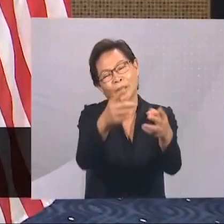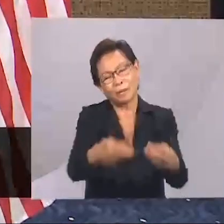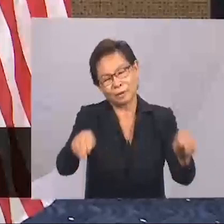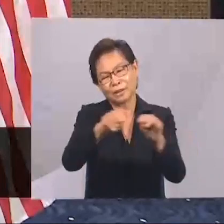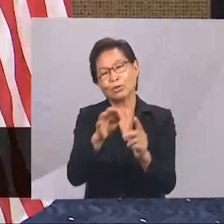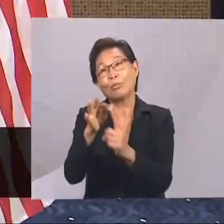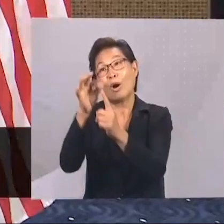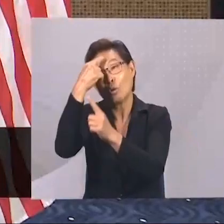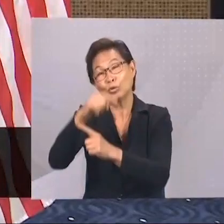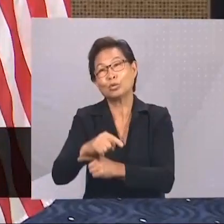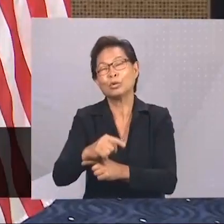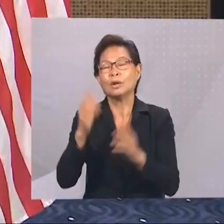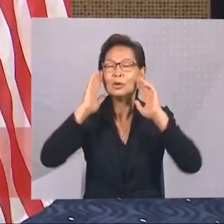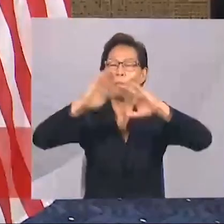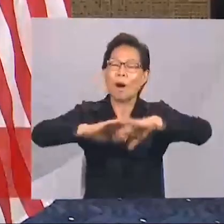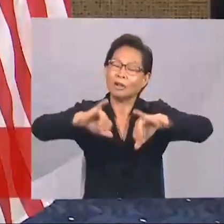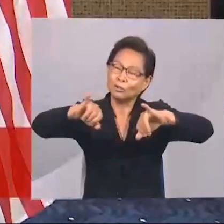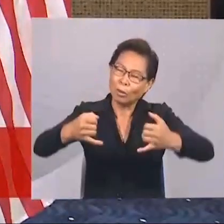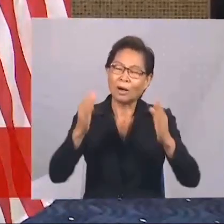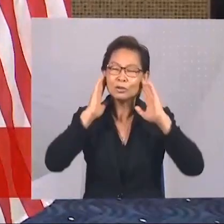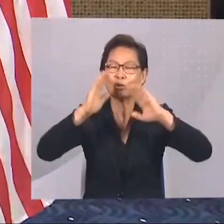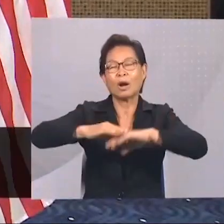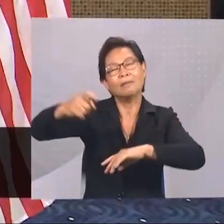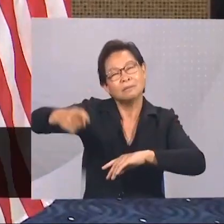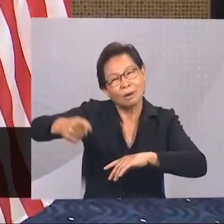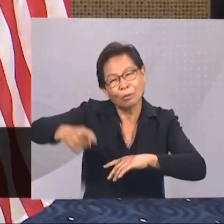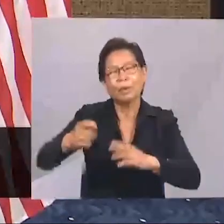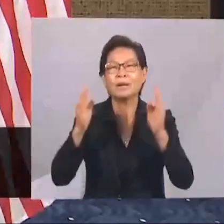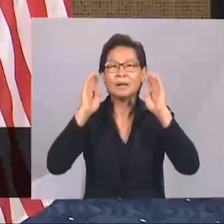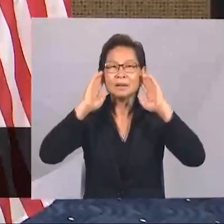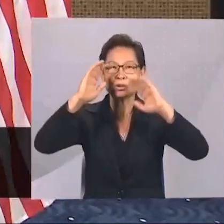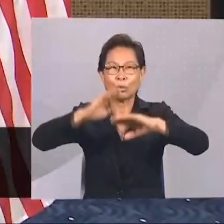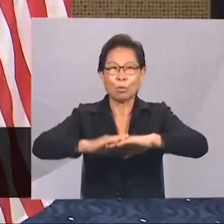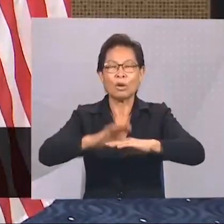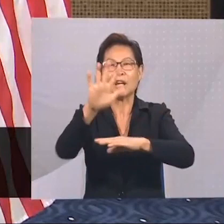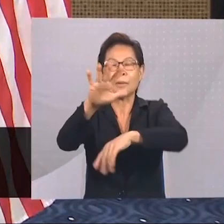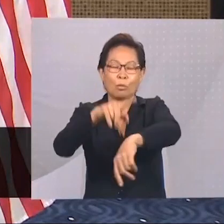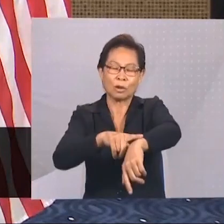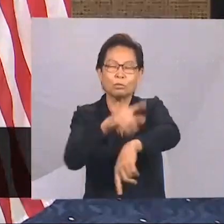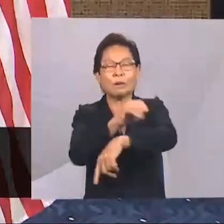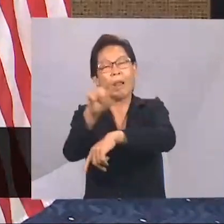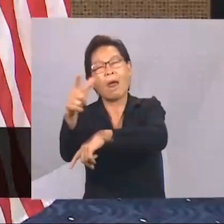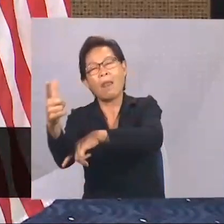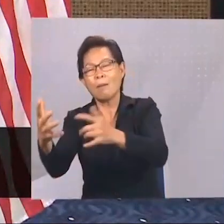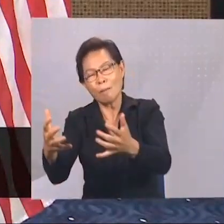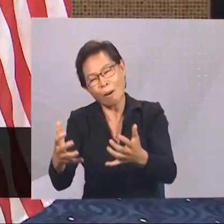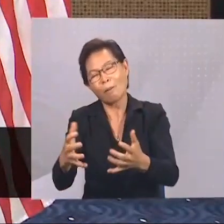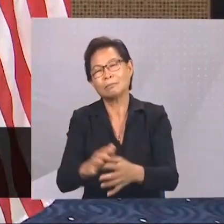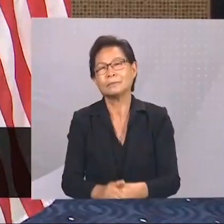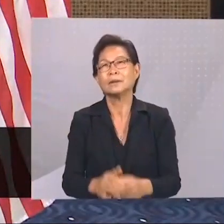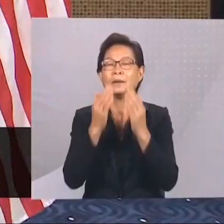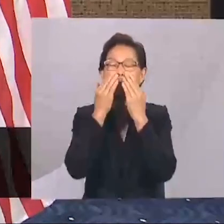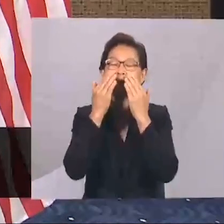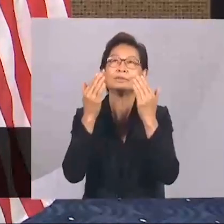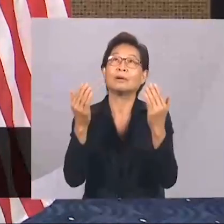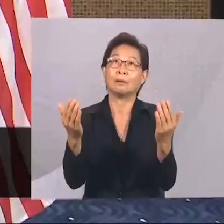utamanya untuk mendirikan salat cobaan shalat tarawih shalat di bawah waktu dan sebagainya insya